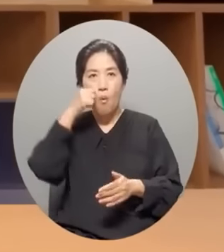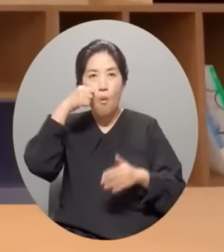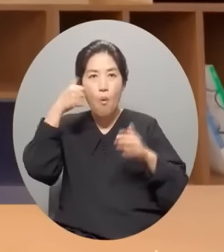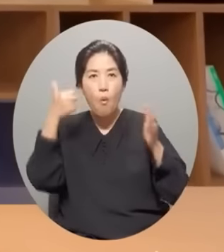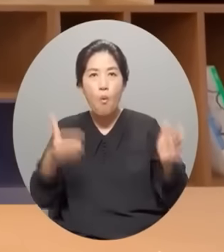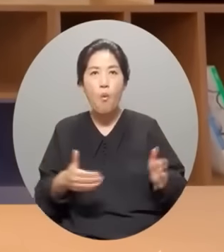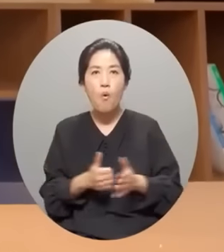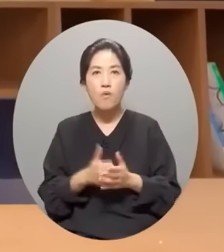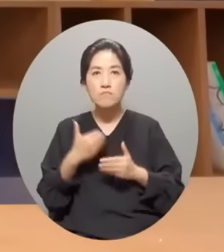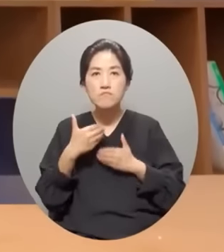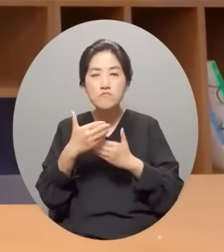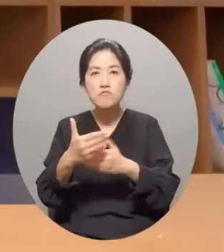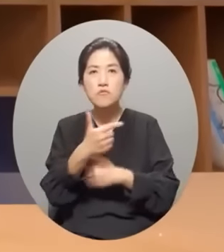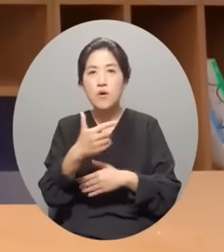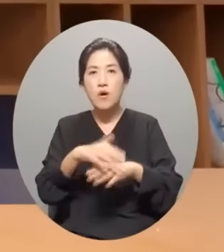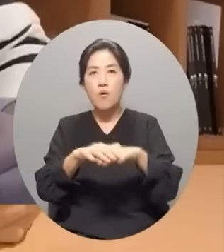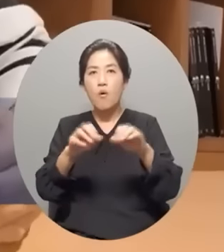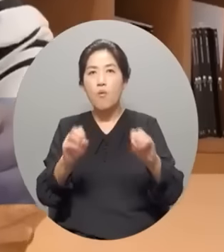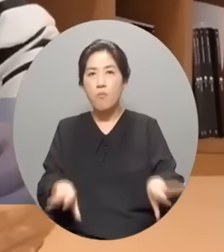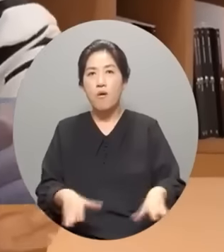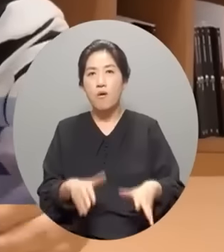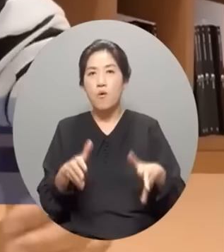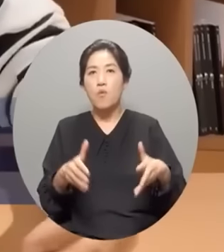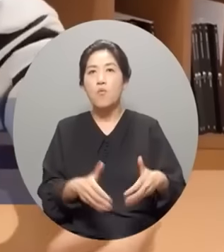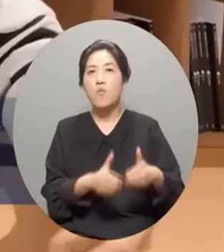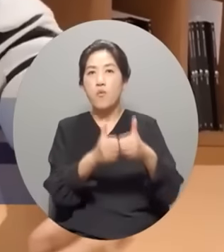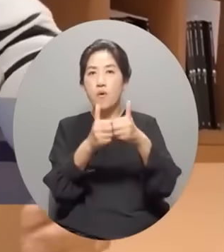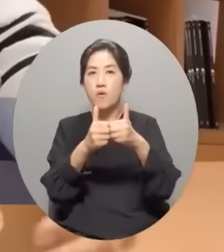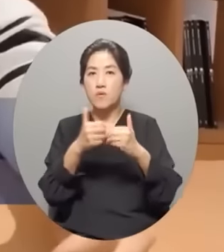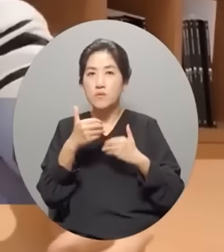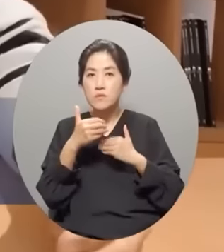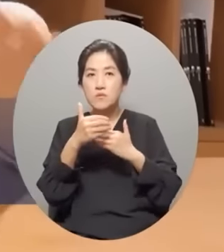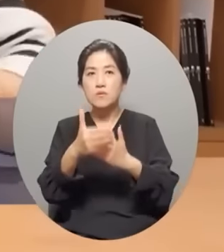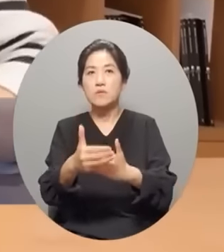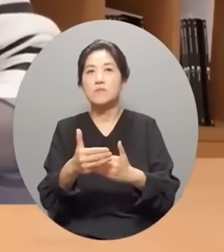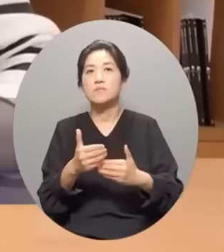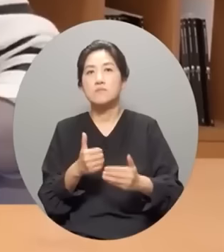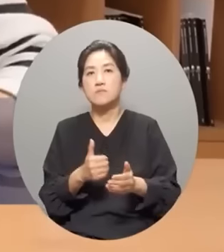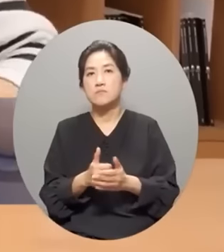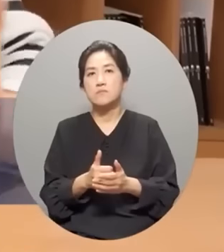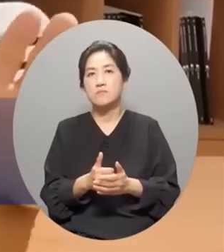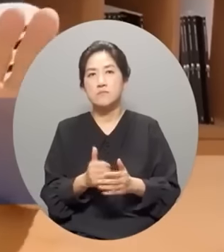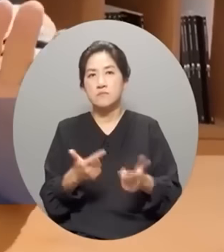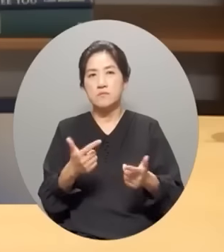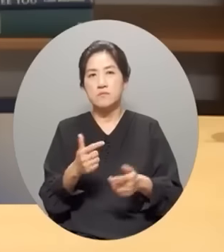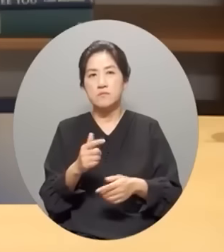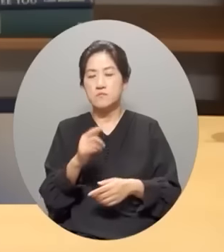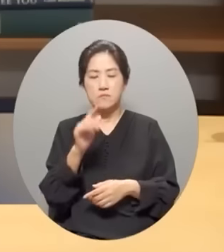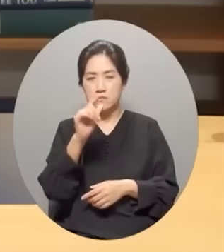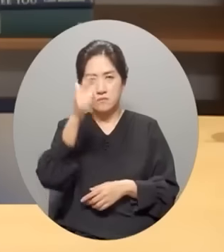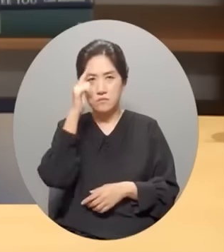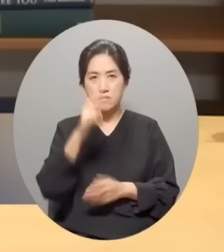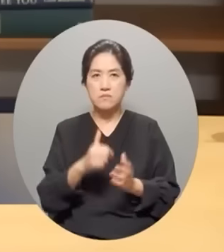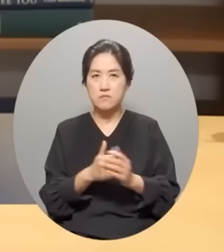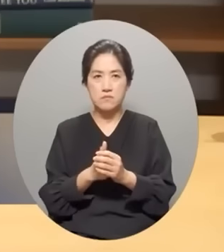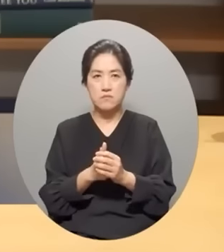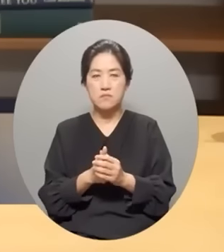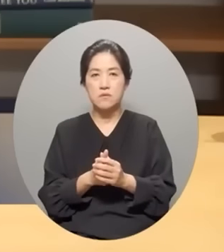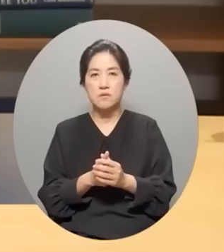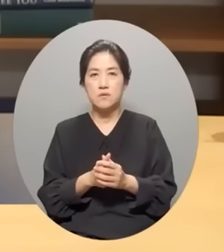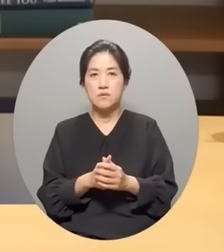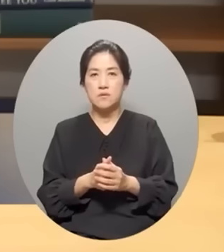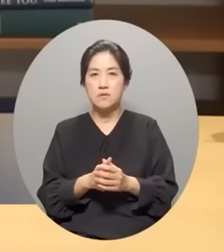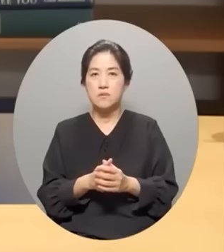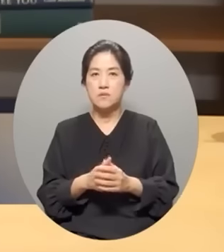동안에 이게 전 너무 허무해요. 그 회의 내용에서의 이 절차는 아니에요. 절대 아니에요. 위원회가 필요